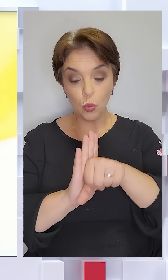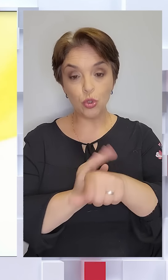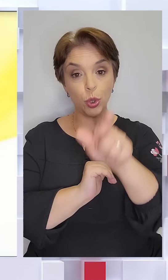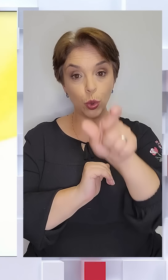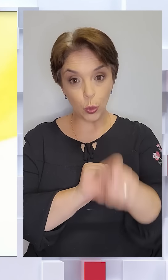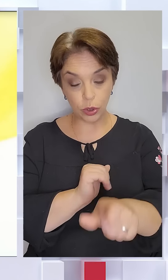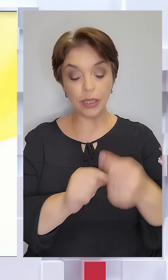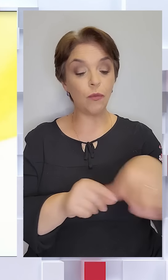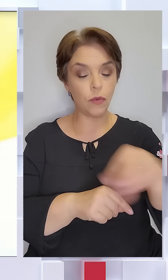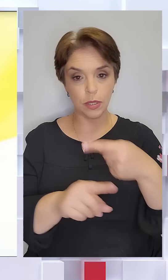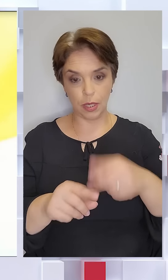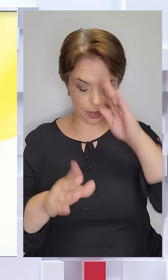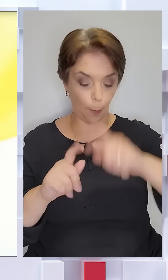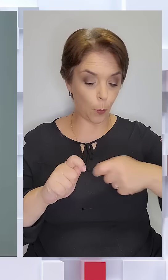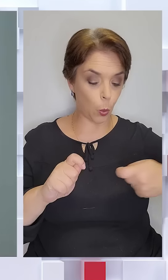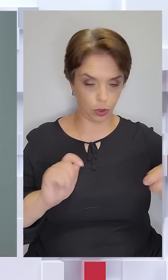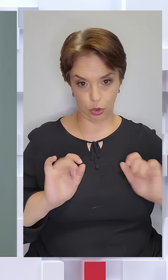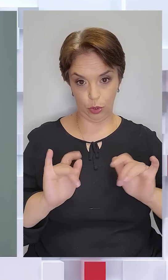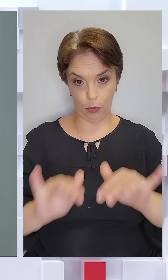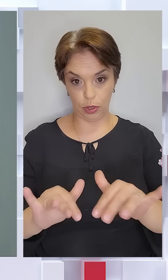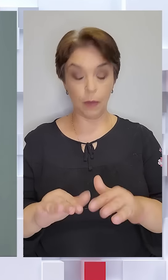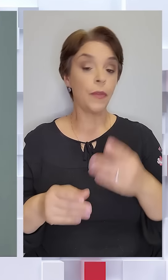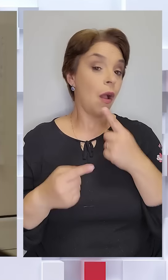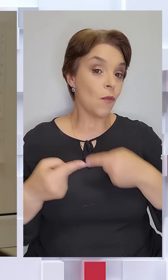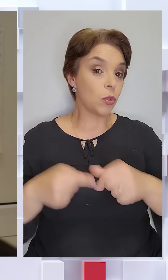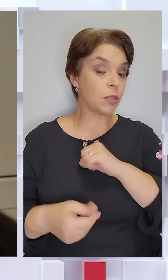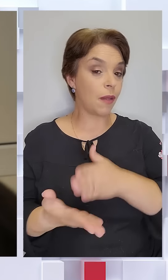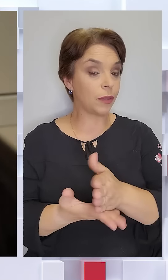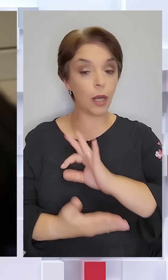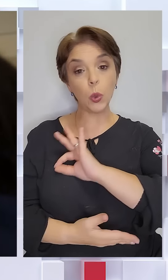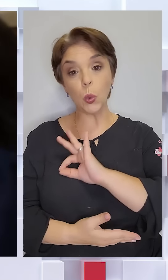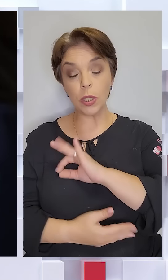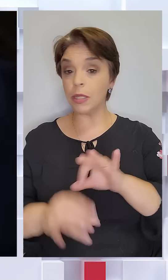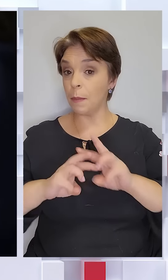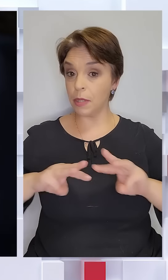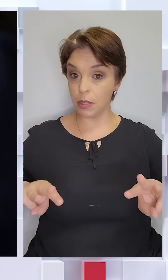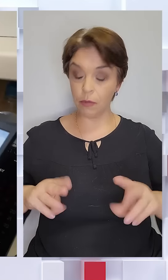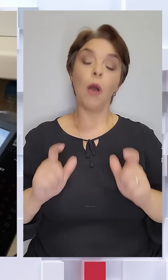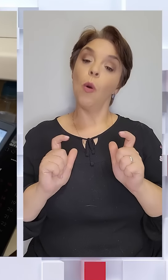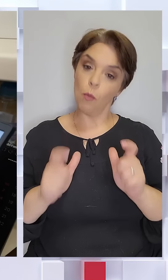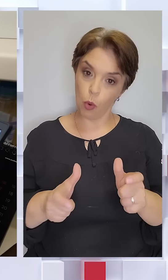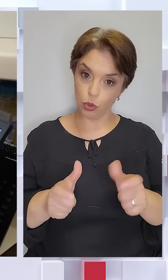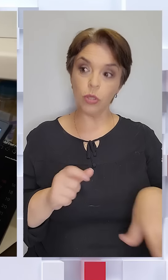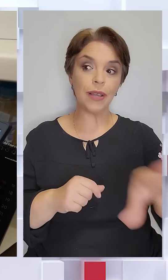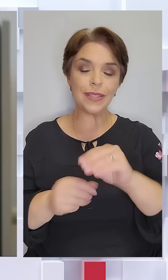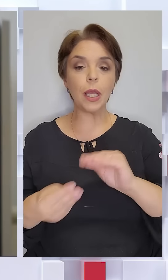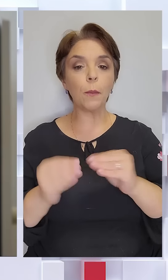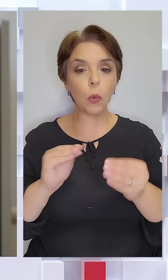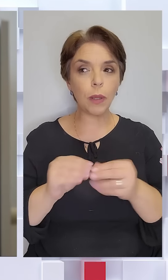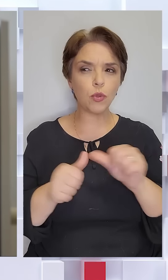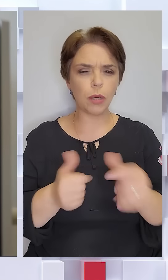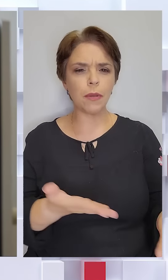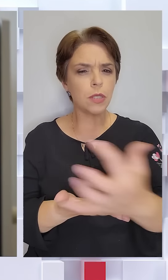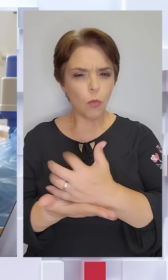безпосередньо людей в усіх цих бюрократичних процесах. Водночас самі ветерани, юристи і міністерство погоджуються. Всіх проблем, зокрема